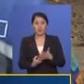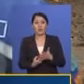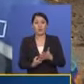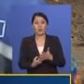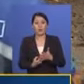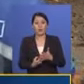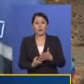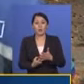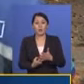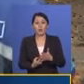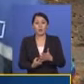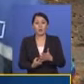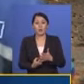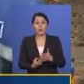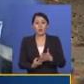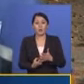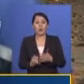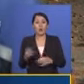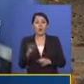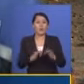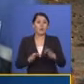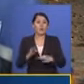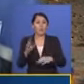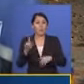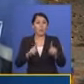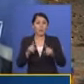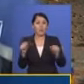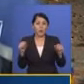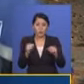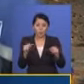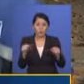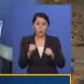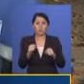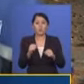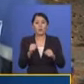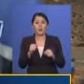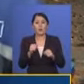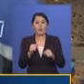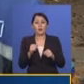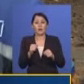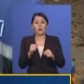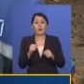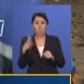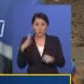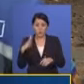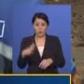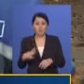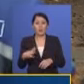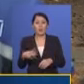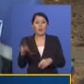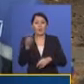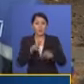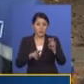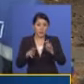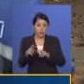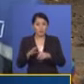Сонда осындай жағдайларда мынандай күзгі жаңбырдың суығында, салқында бәріне төзіп осындай іздестіру